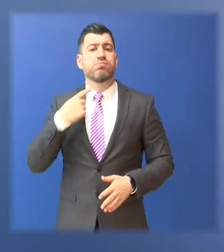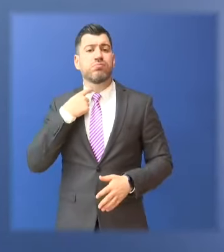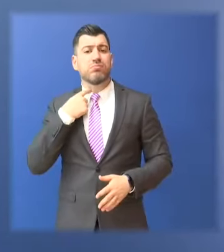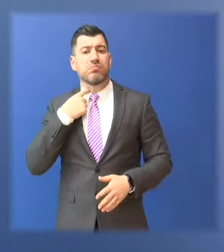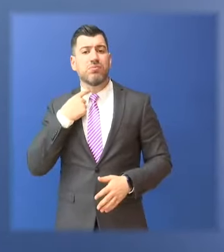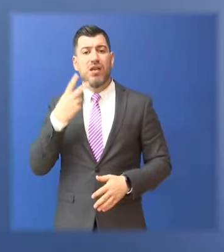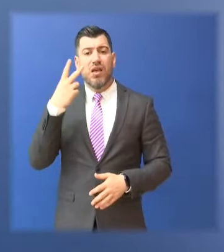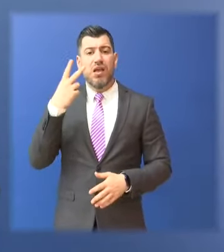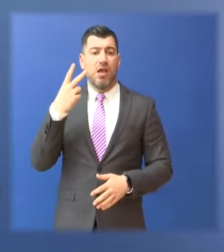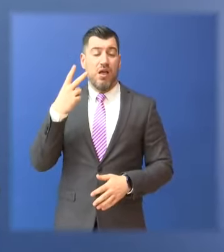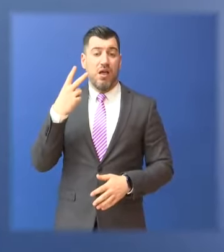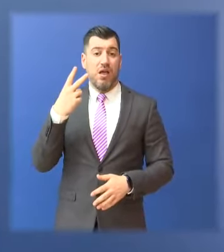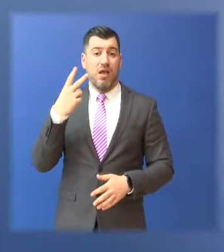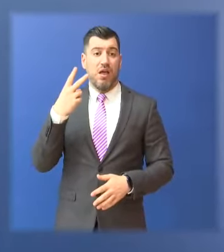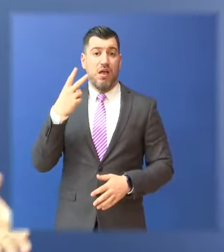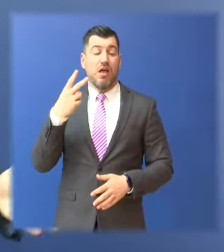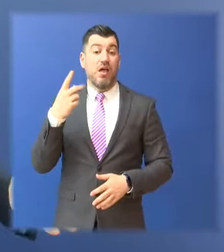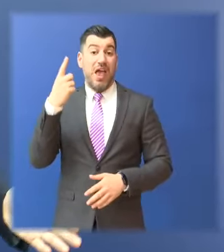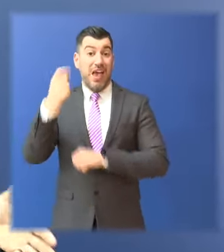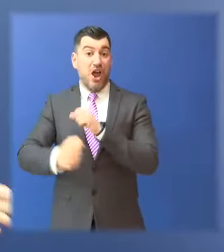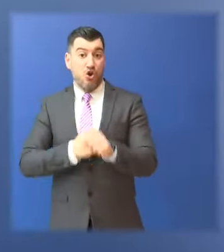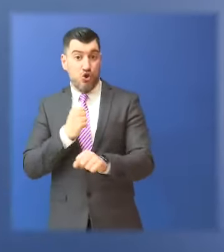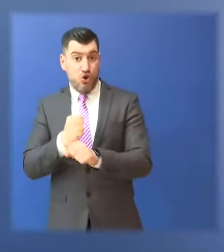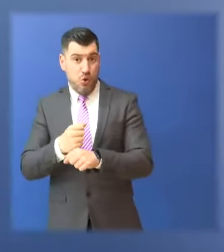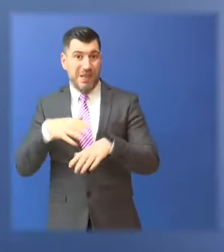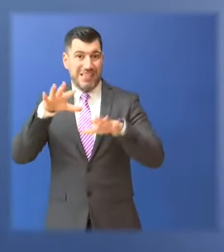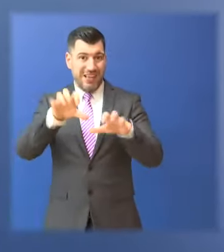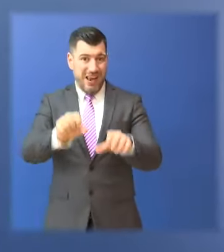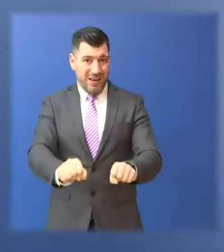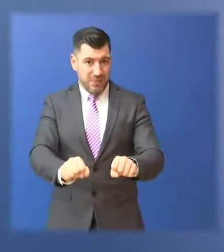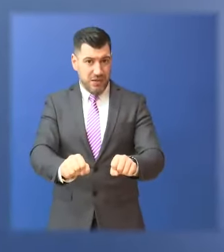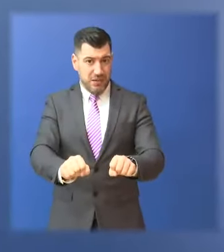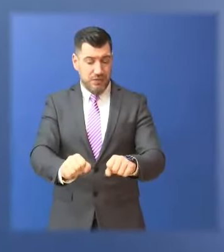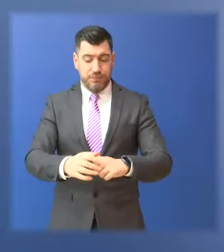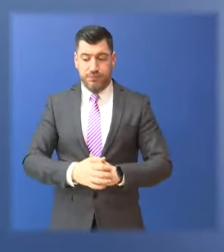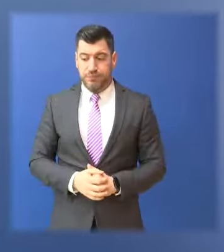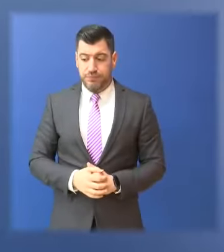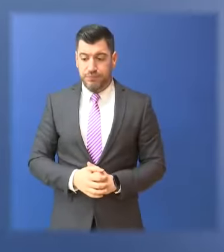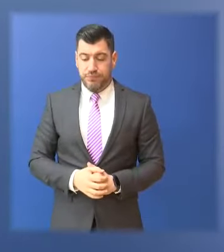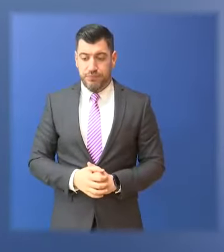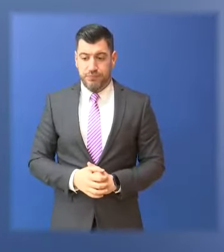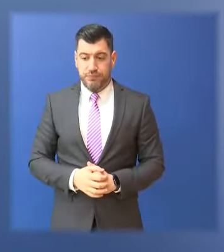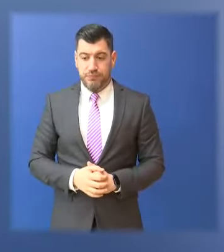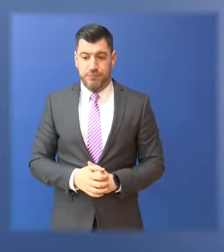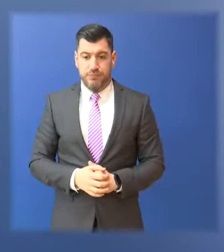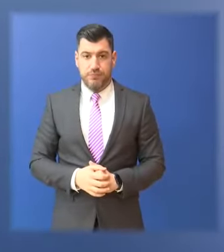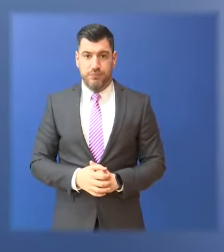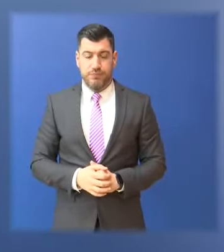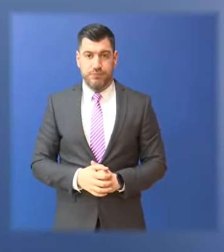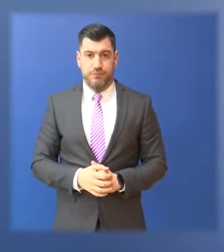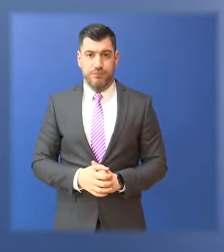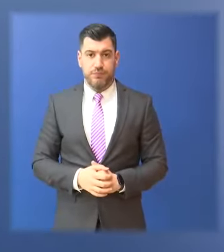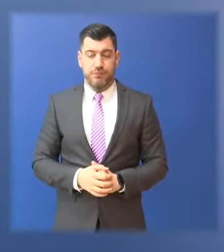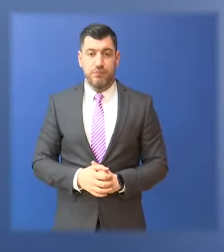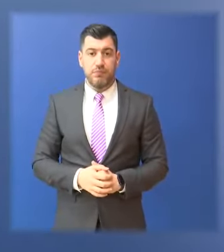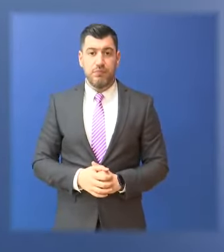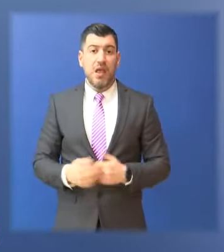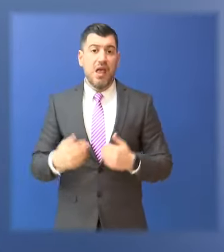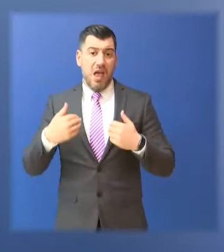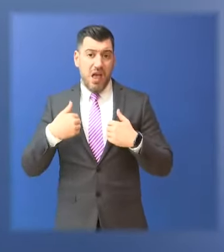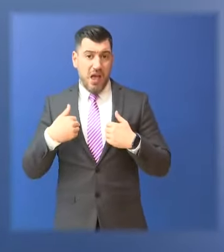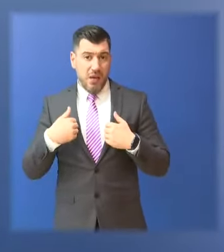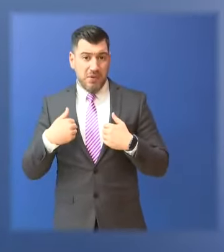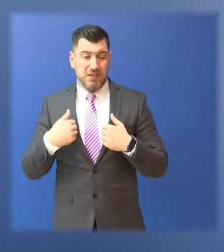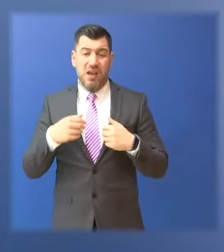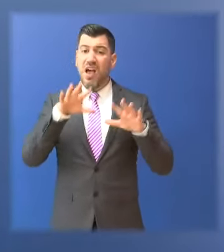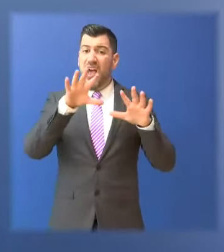Εγώ αυτό που θέλω να πω καταρχάς ότι απριόρι ποτέ δεν πρόκειται να θεωρήσουμε νόμιμη πράξη μια κατάληψη. Προσωπικά κιόλας ότι η κατάληψη είναι